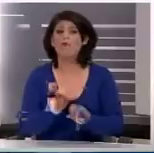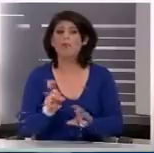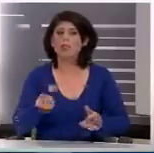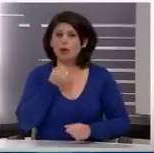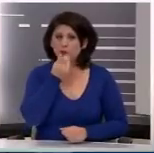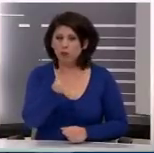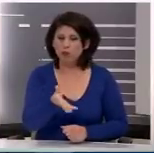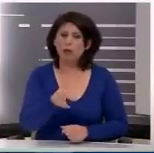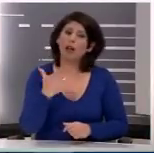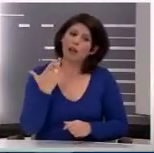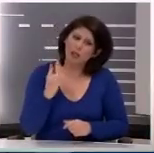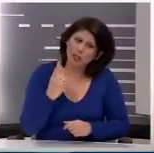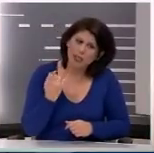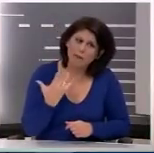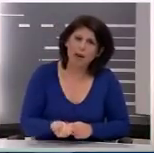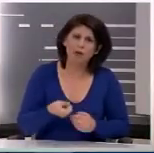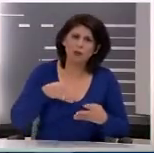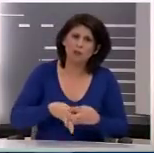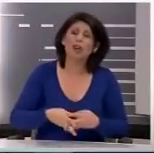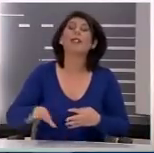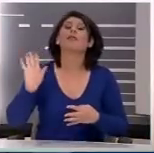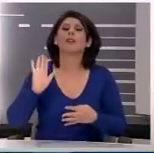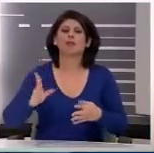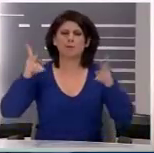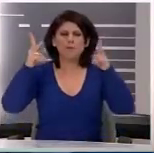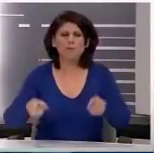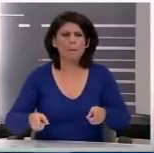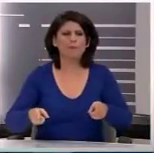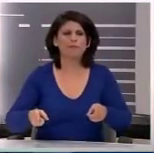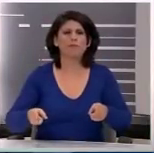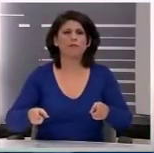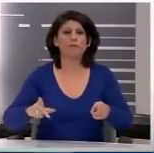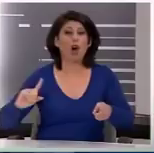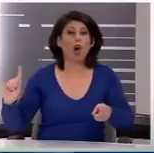δαπάνη. Είτε υπάρχουν τιμολόγια είτε δεν υπάρχουν, σταματάνε τα πάντα.